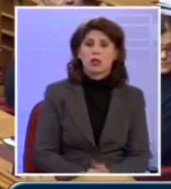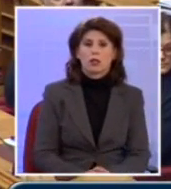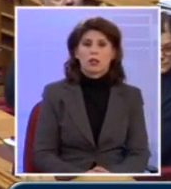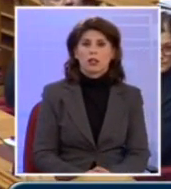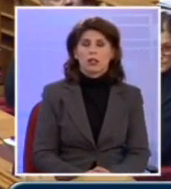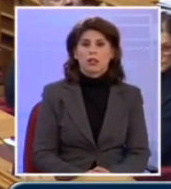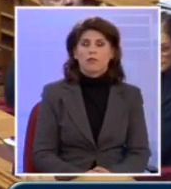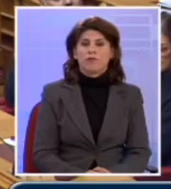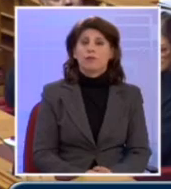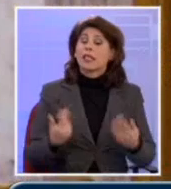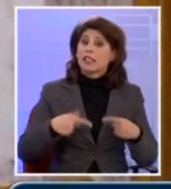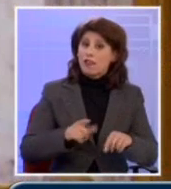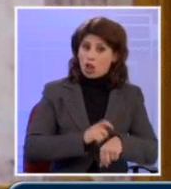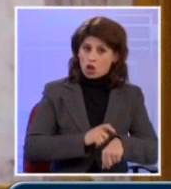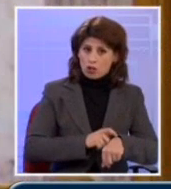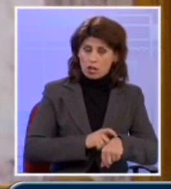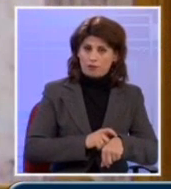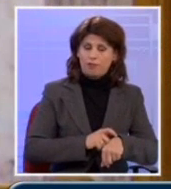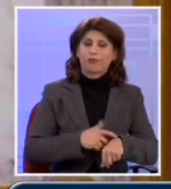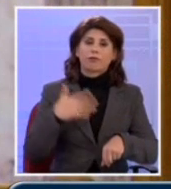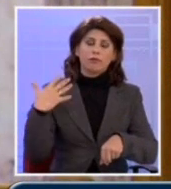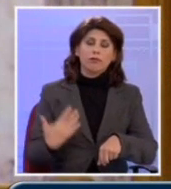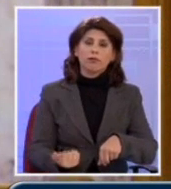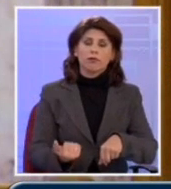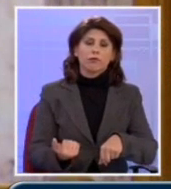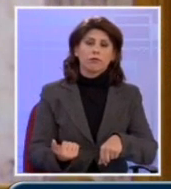είναι πως ταυτόχρονα είναι μια